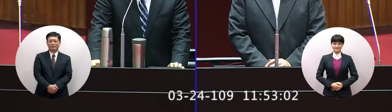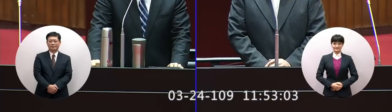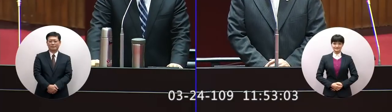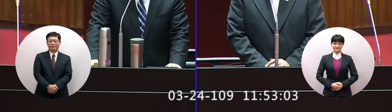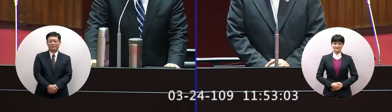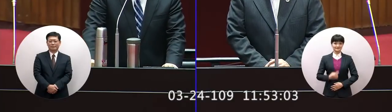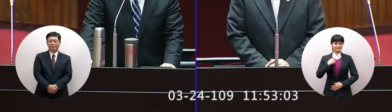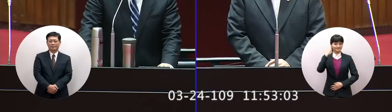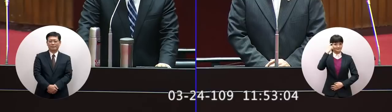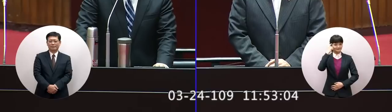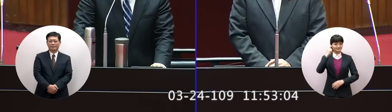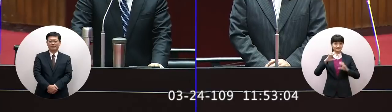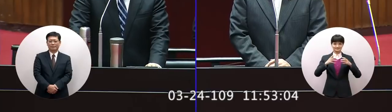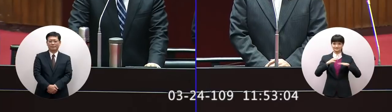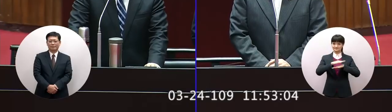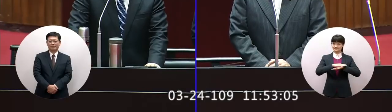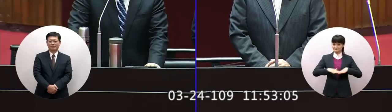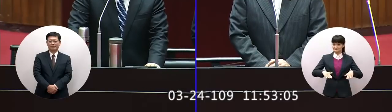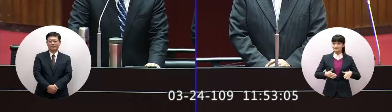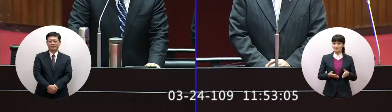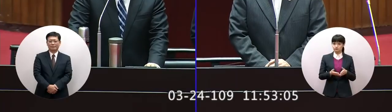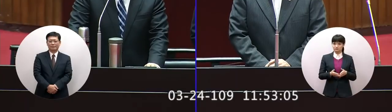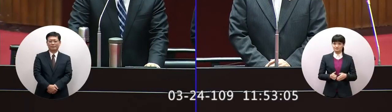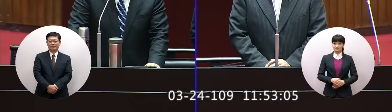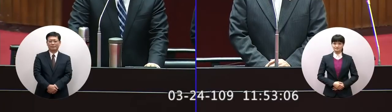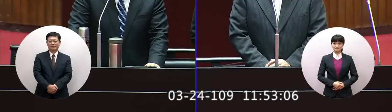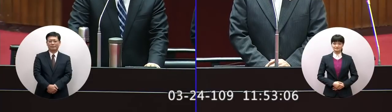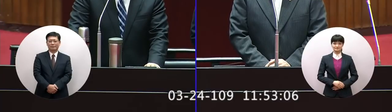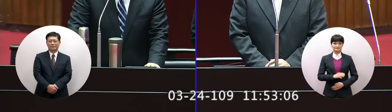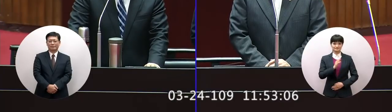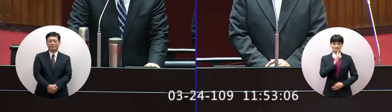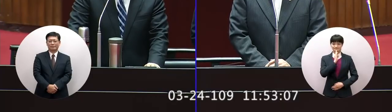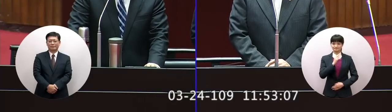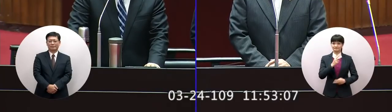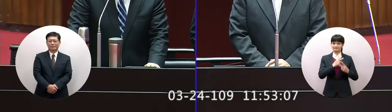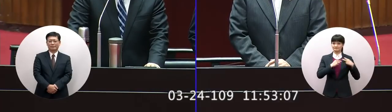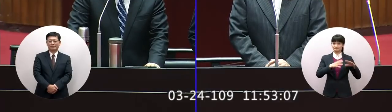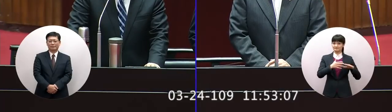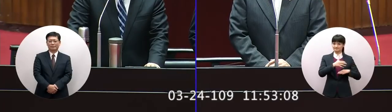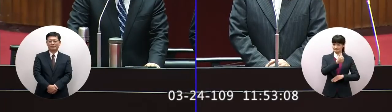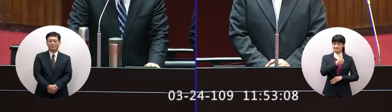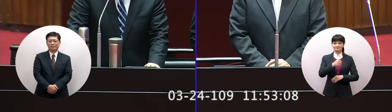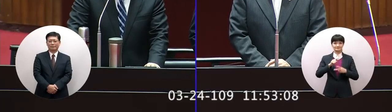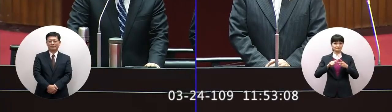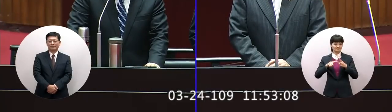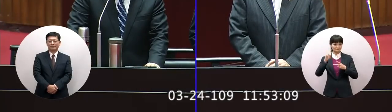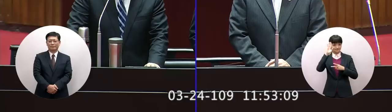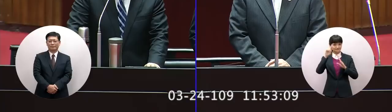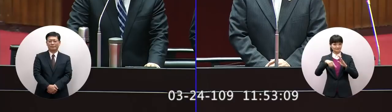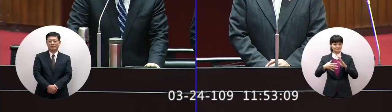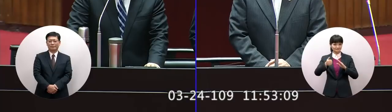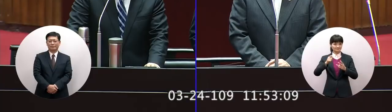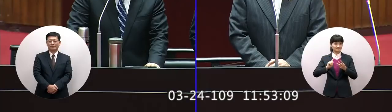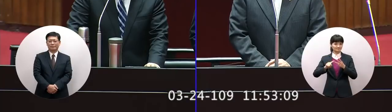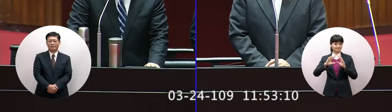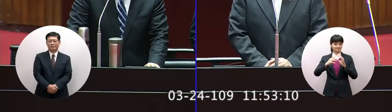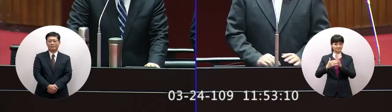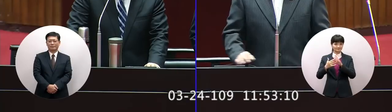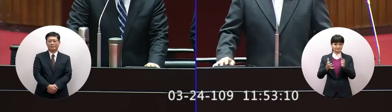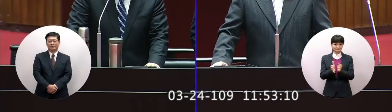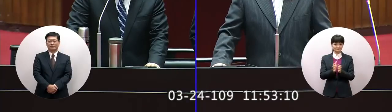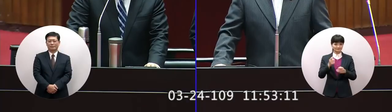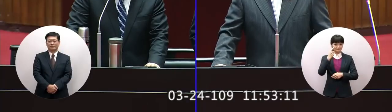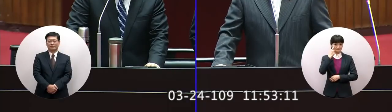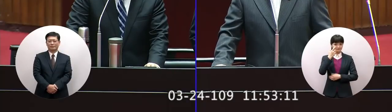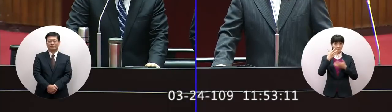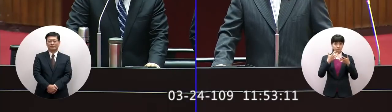我想国家安全是蔡总统、苏院长、国防部最重视的问题。虽